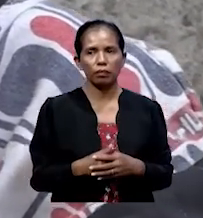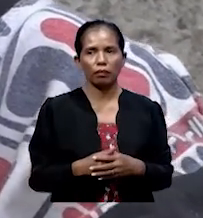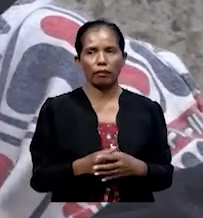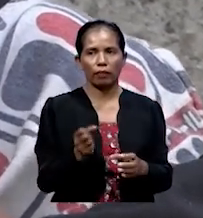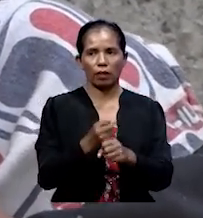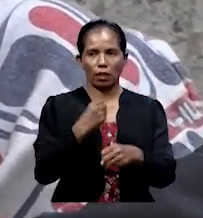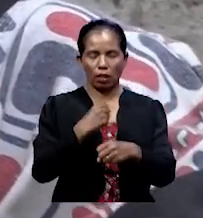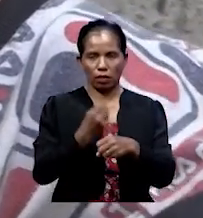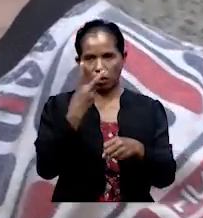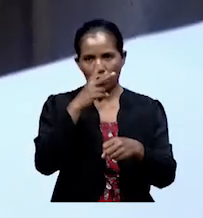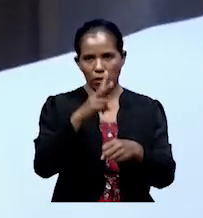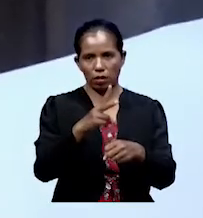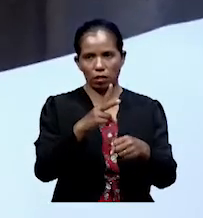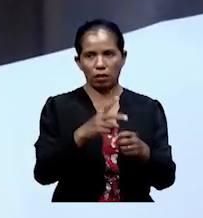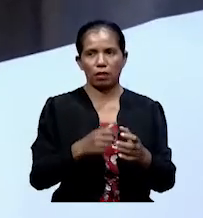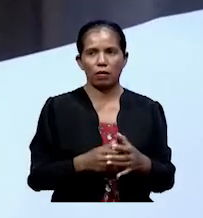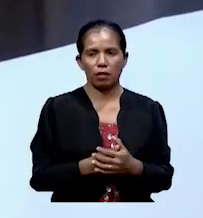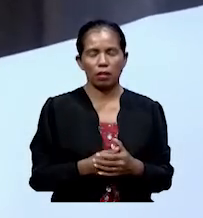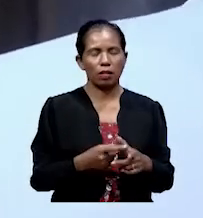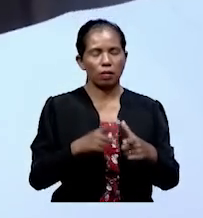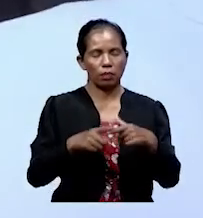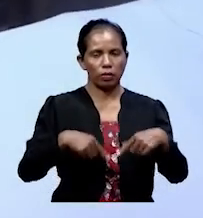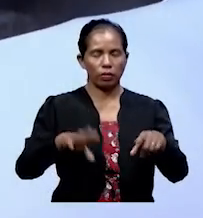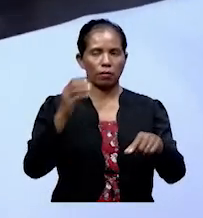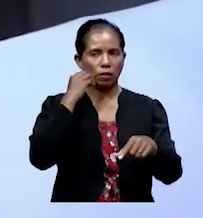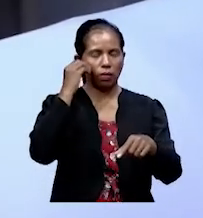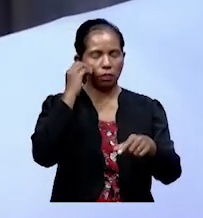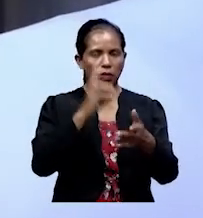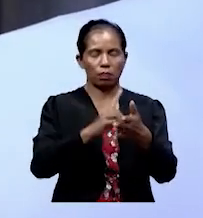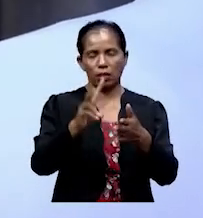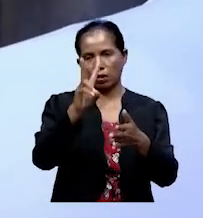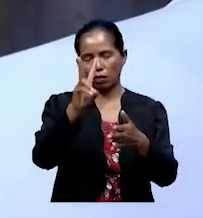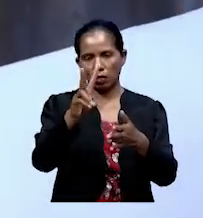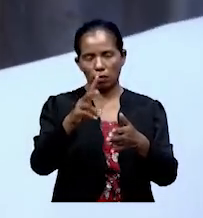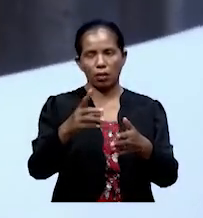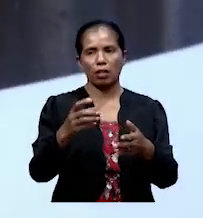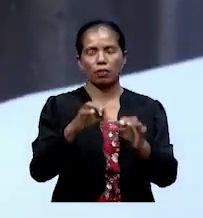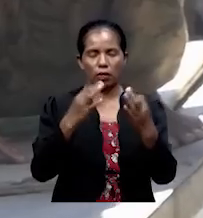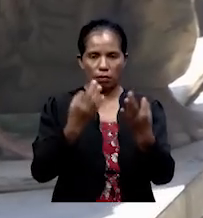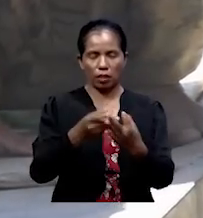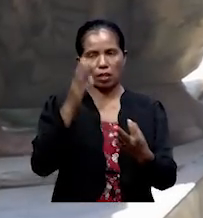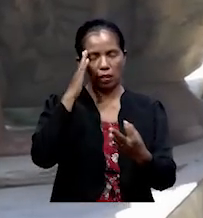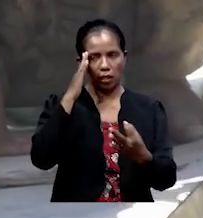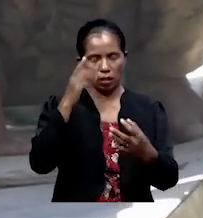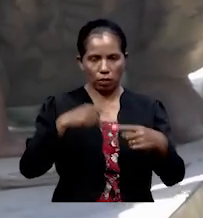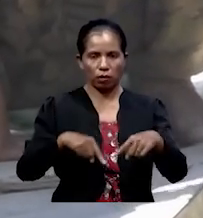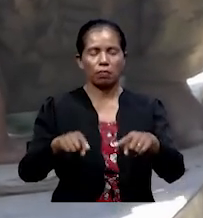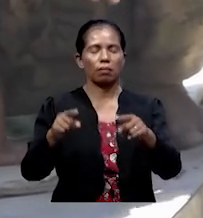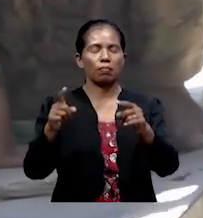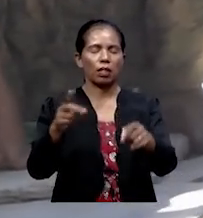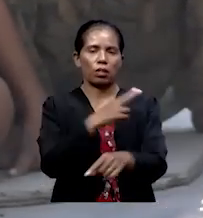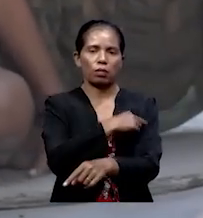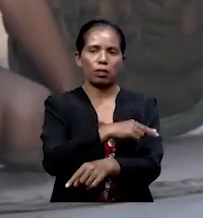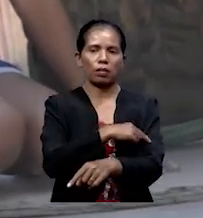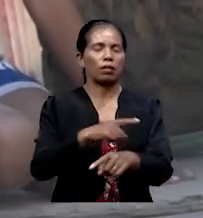te kontrola kondo alta depois de alta iha semana rua follow up familia ma katena na onsa tu ba kontrola ai be